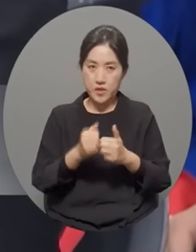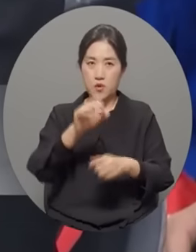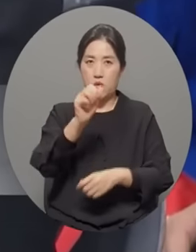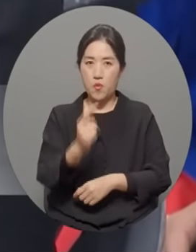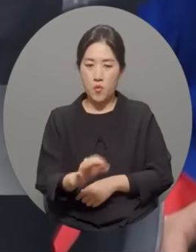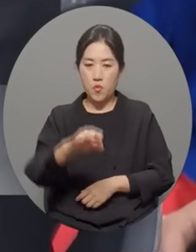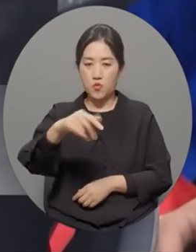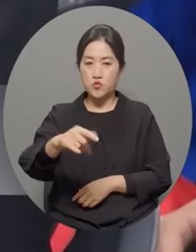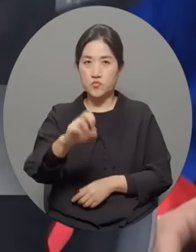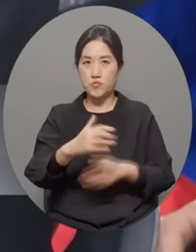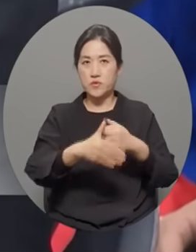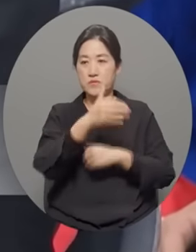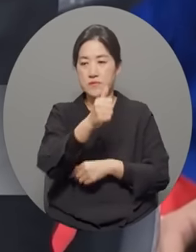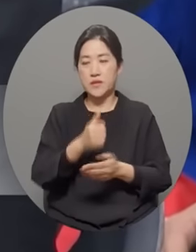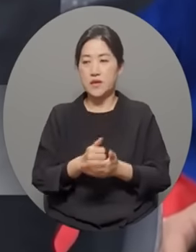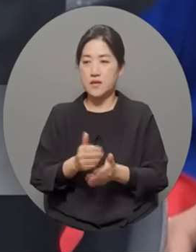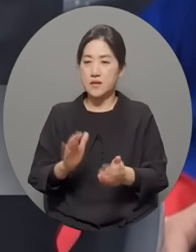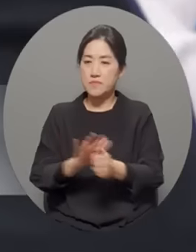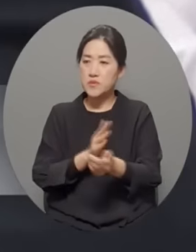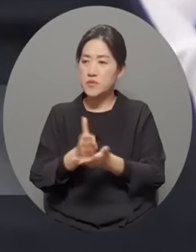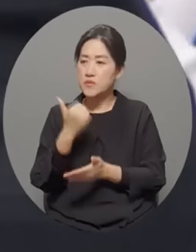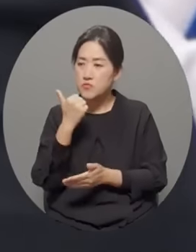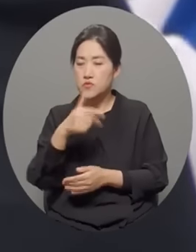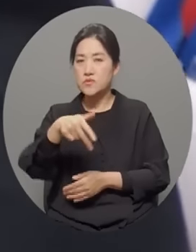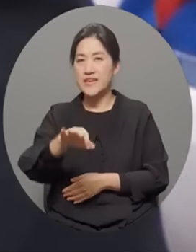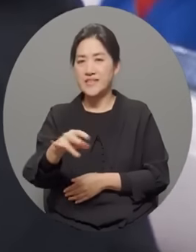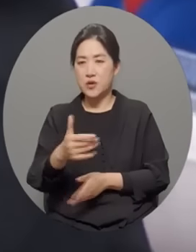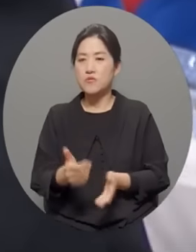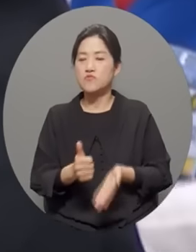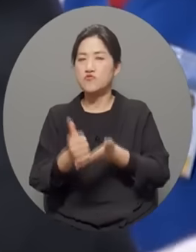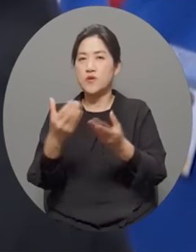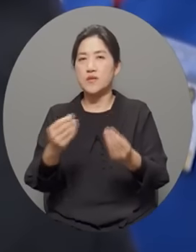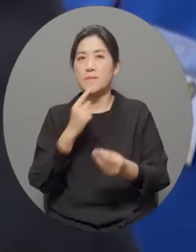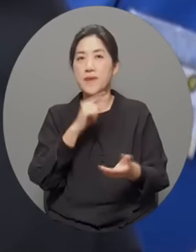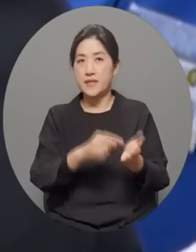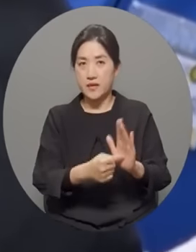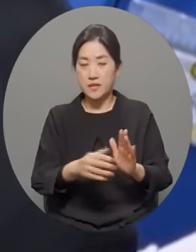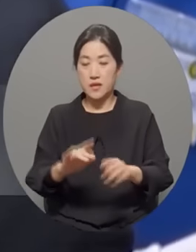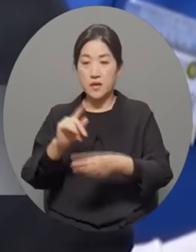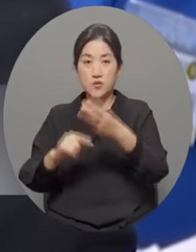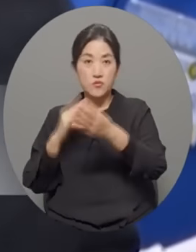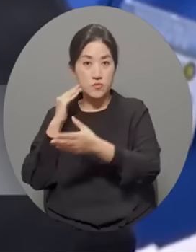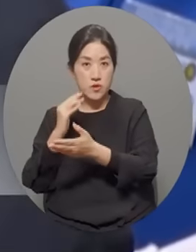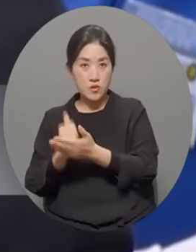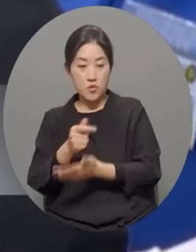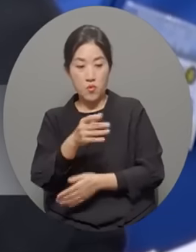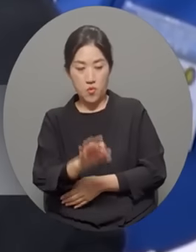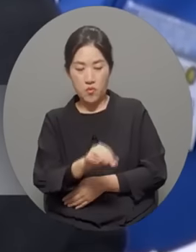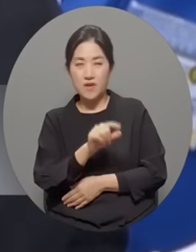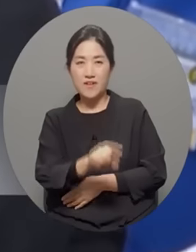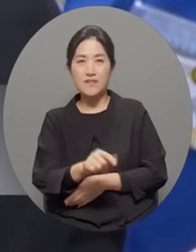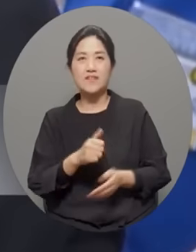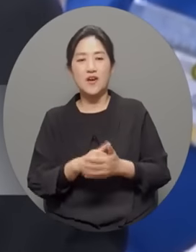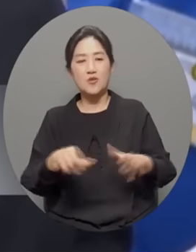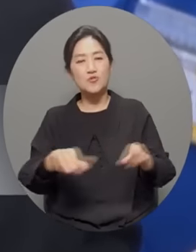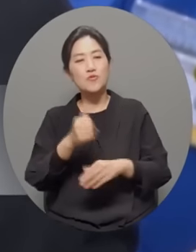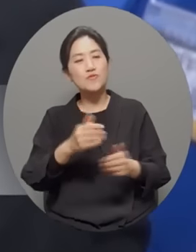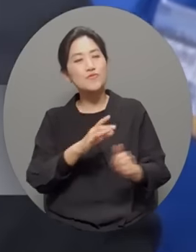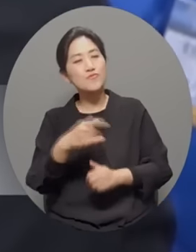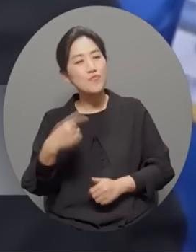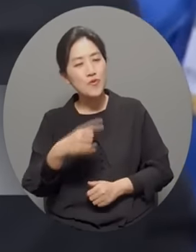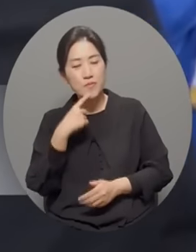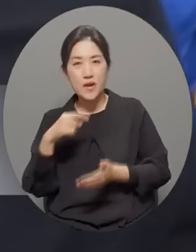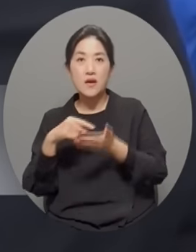장원을 비서실장에 추천했다고 밝습니다 윤대은이 자리에서 시장에게 총리직을 제한